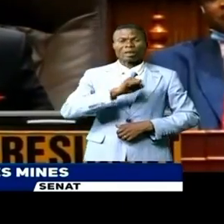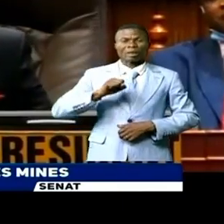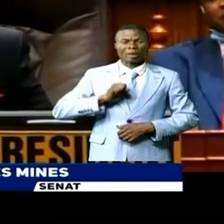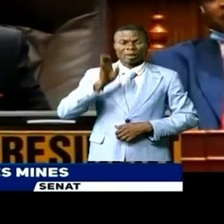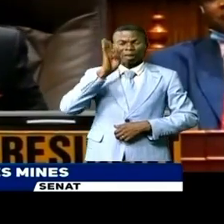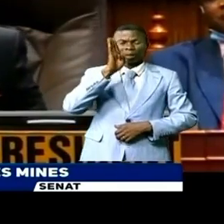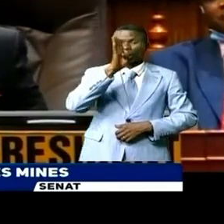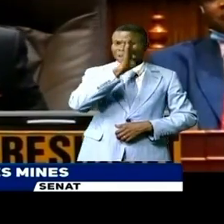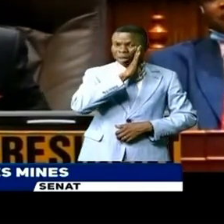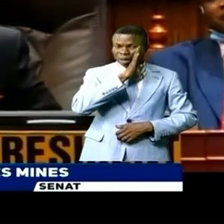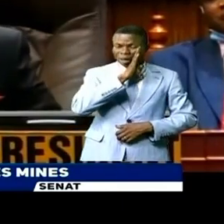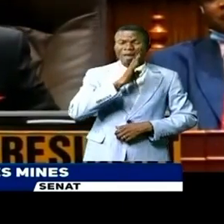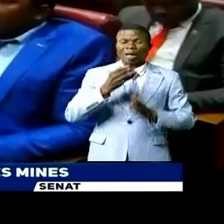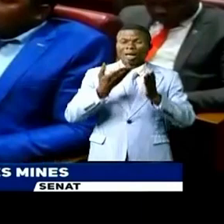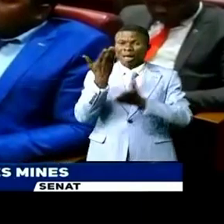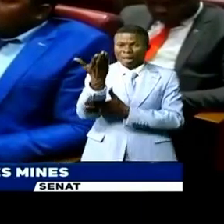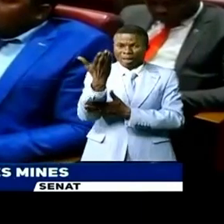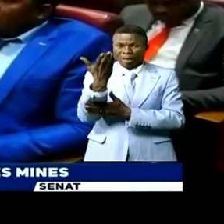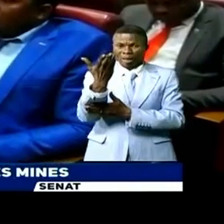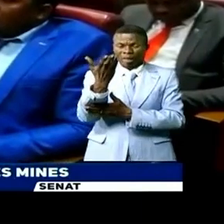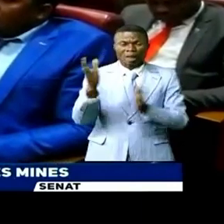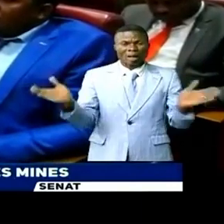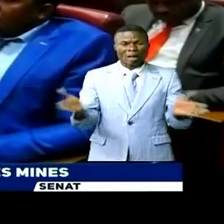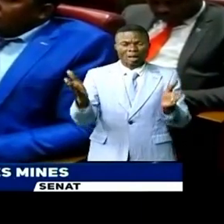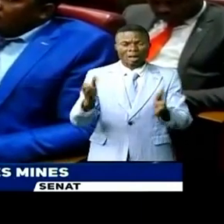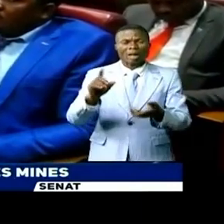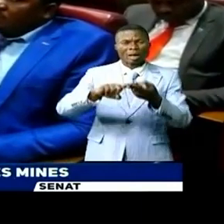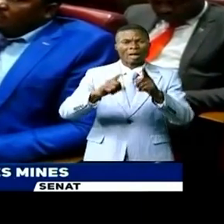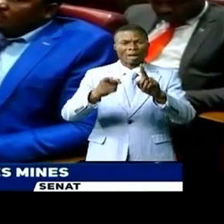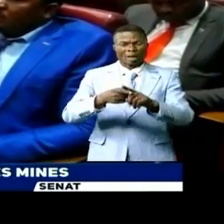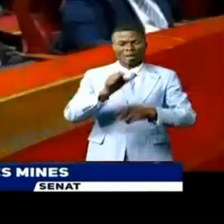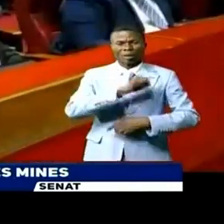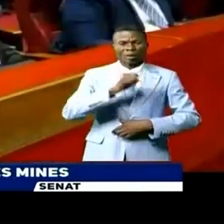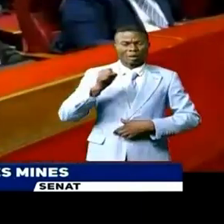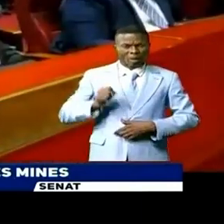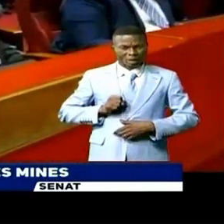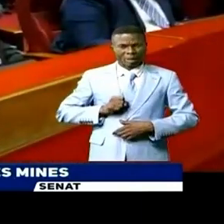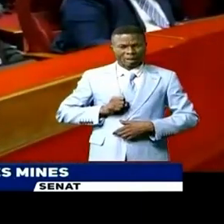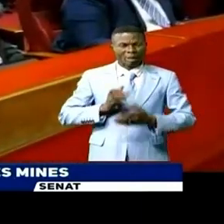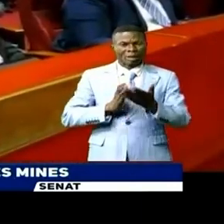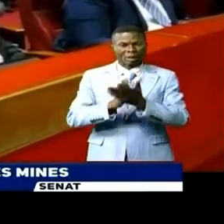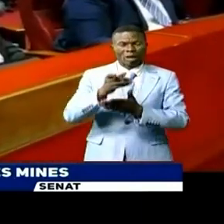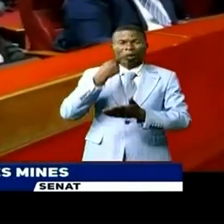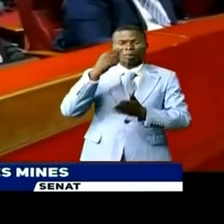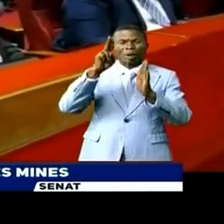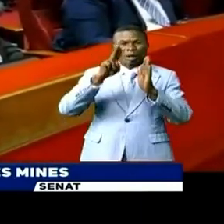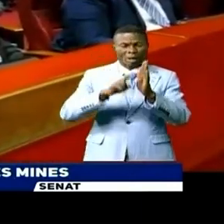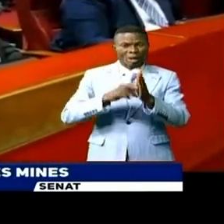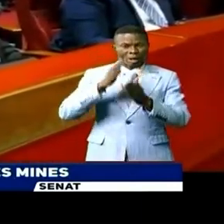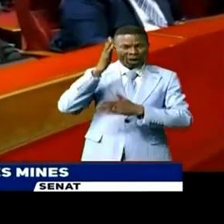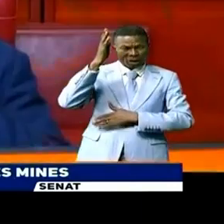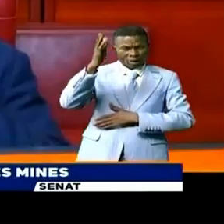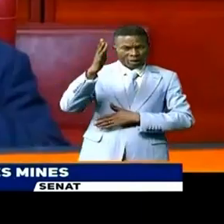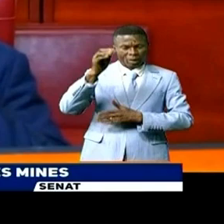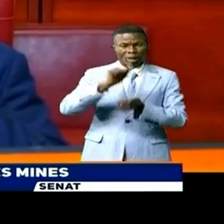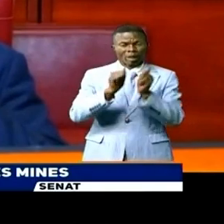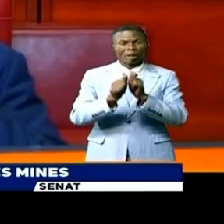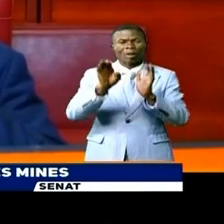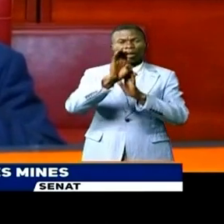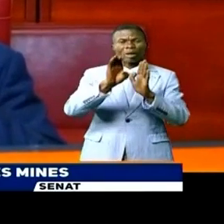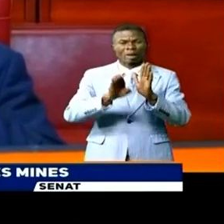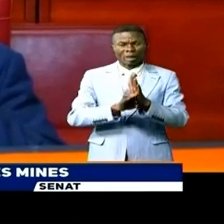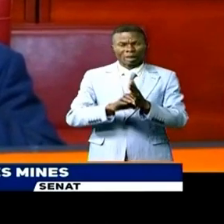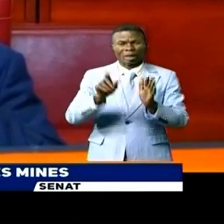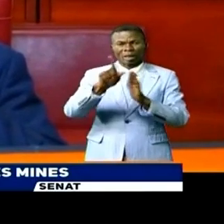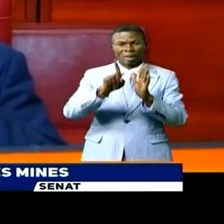a demandé et a encouragé ses collègues à user des droits parlementaires leurs eaux connues par la constitution et le règlement